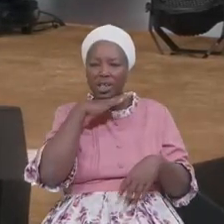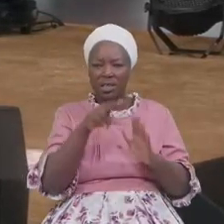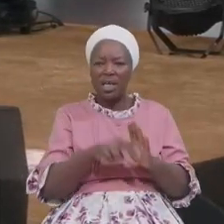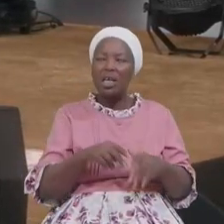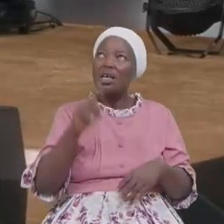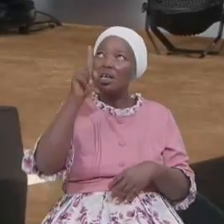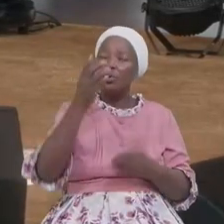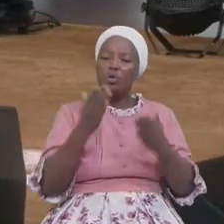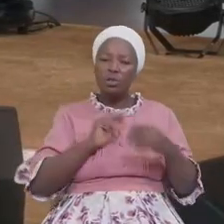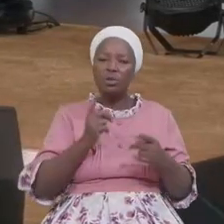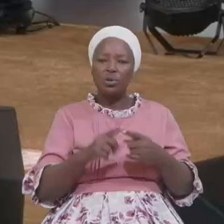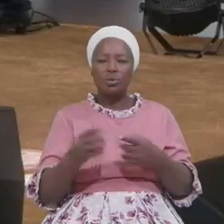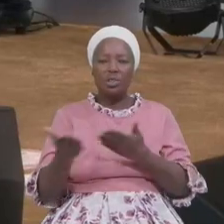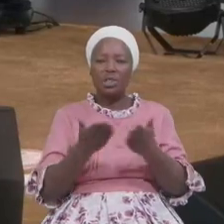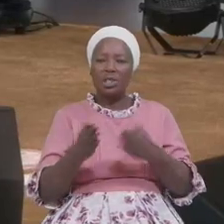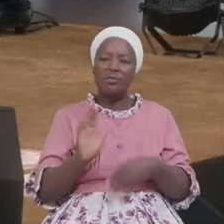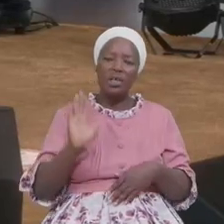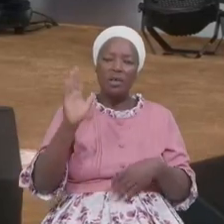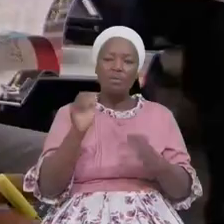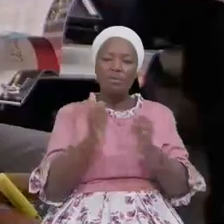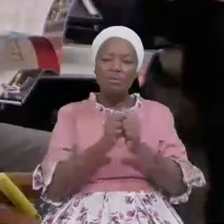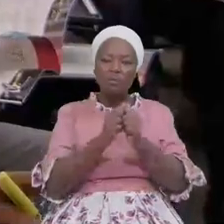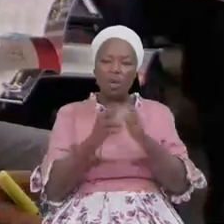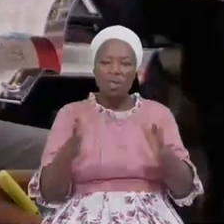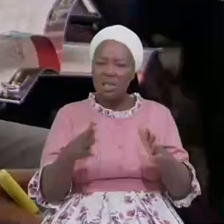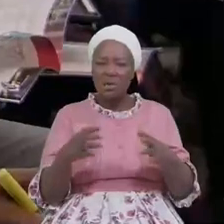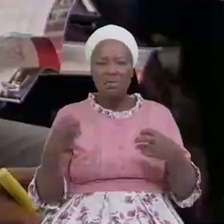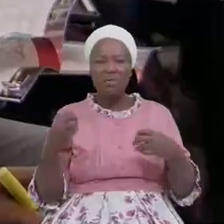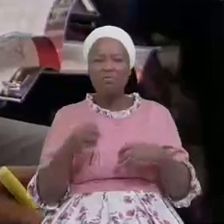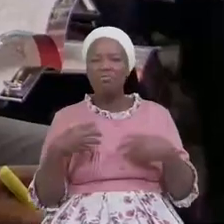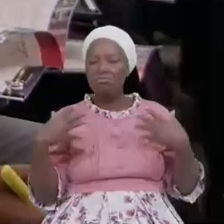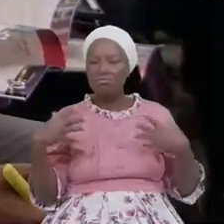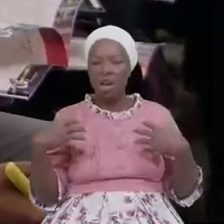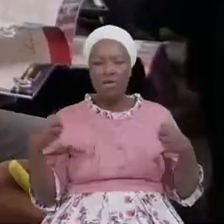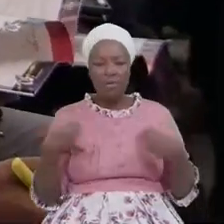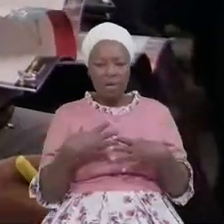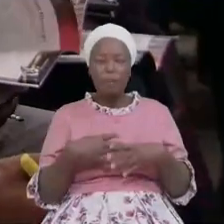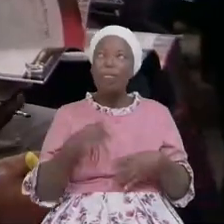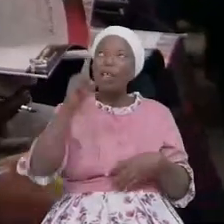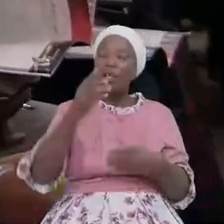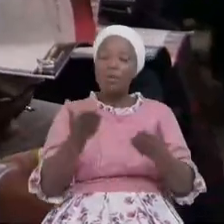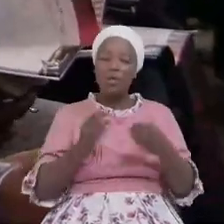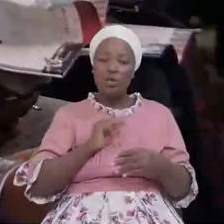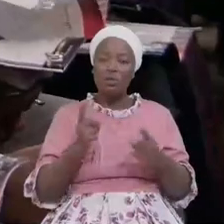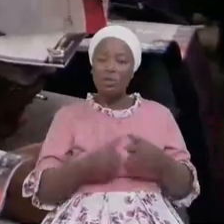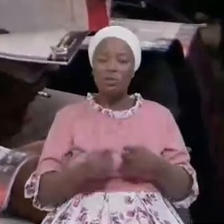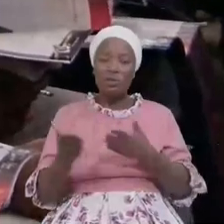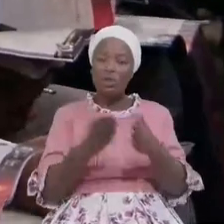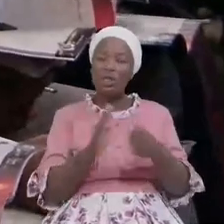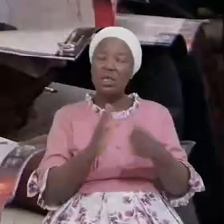le servions sans paniquer. Il veut que nous le servions